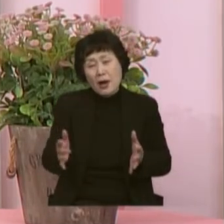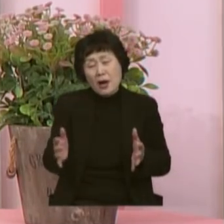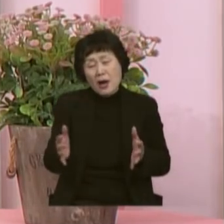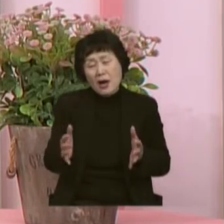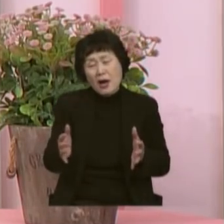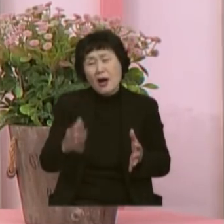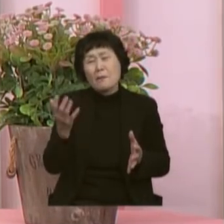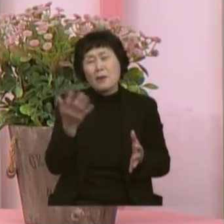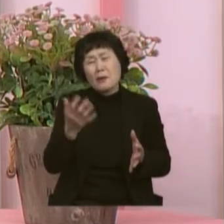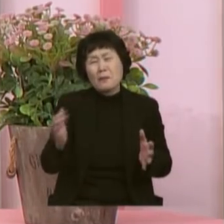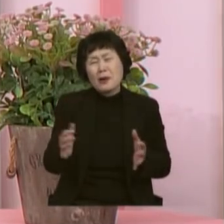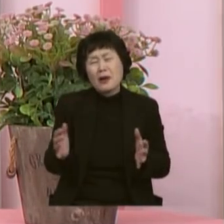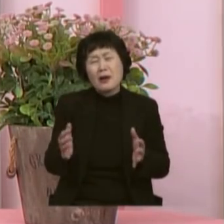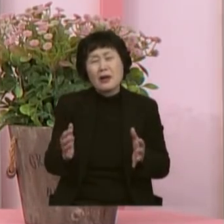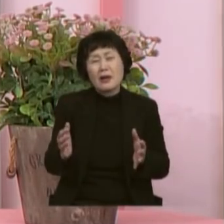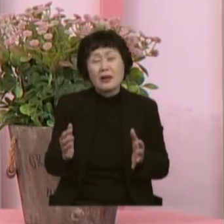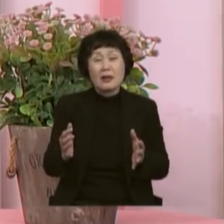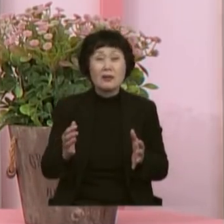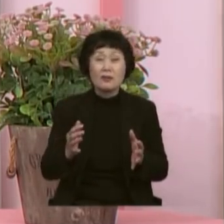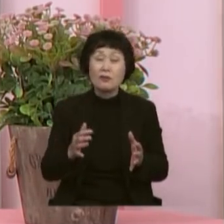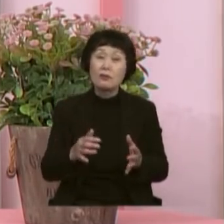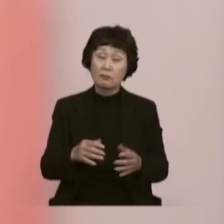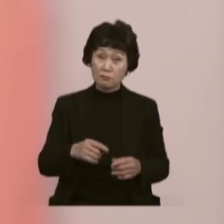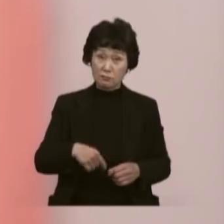아니 아나 그 제가 솔직하게